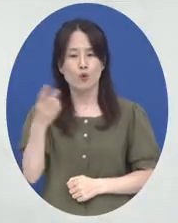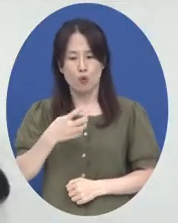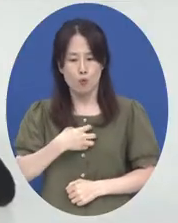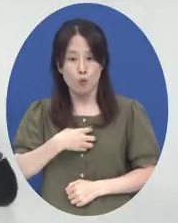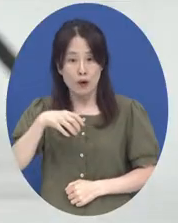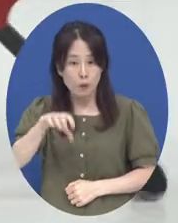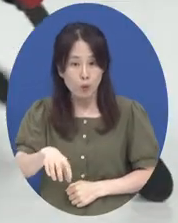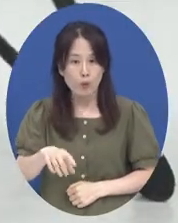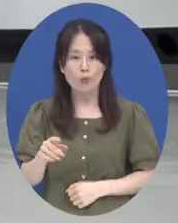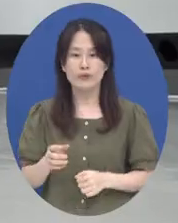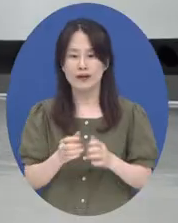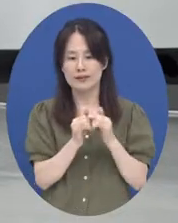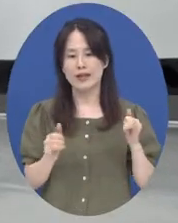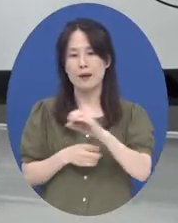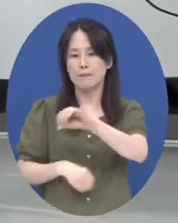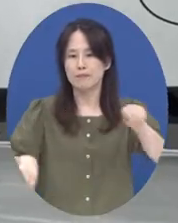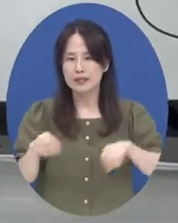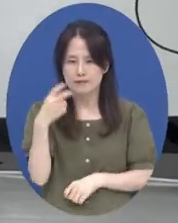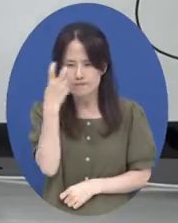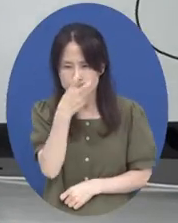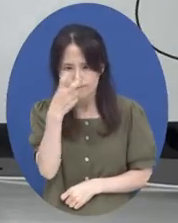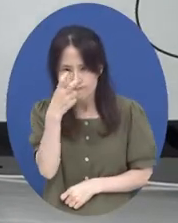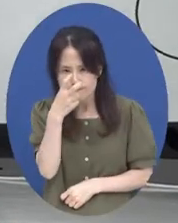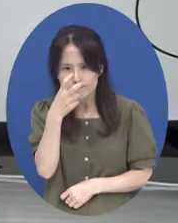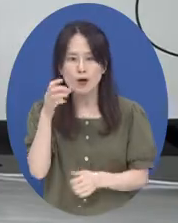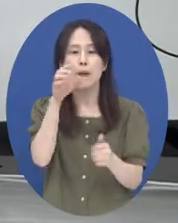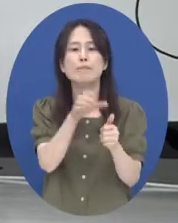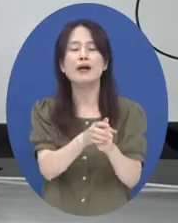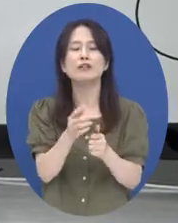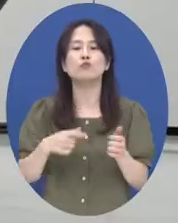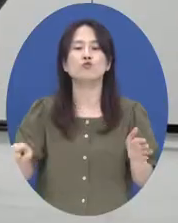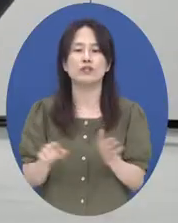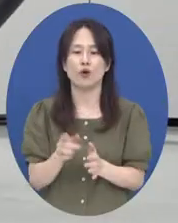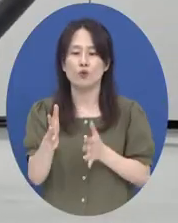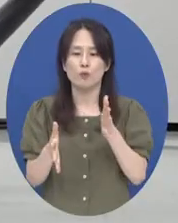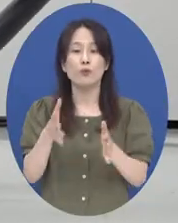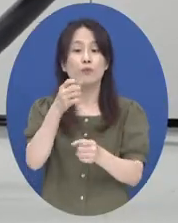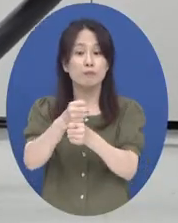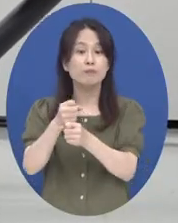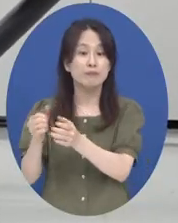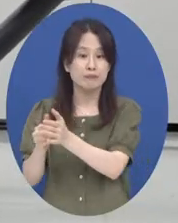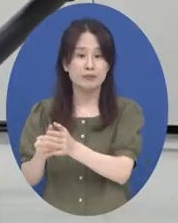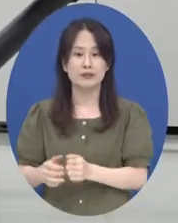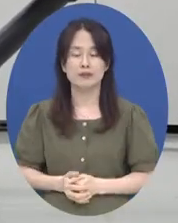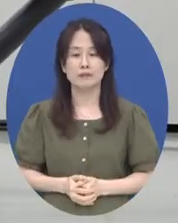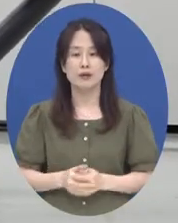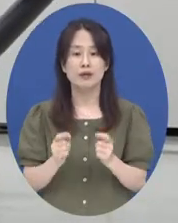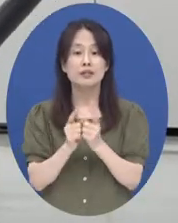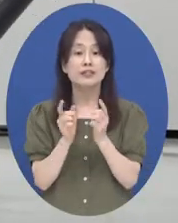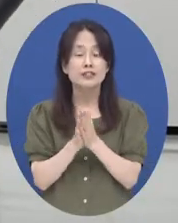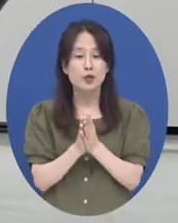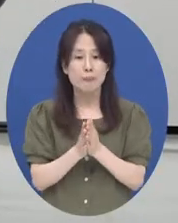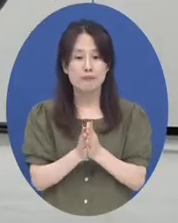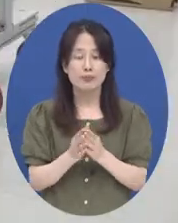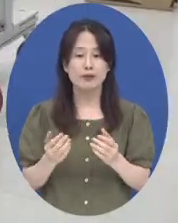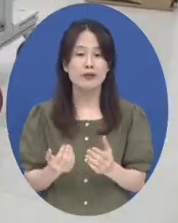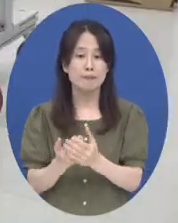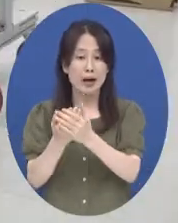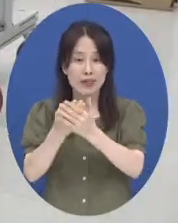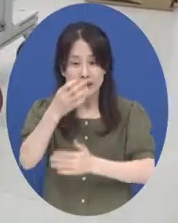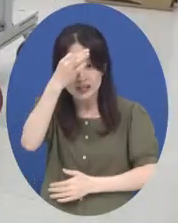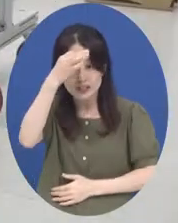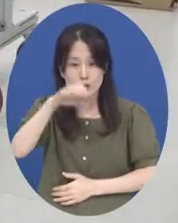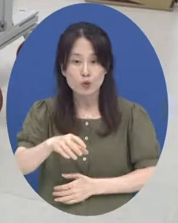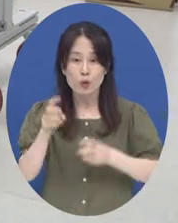장소에서 사람 대신 순찰을 하고 점검할 수 있도록 만들어졌습니다. 직접 개발한 기술을 바탕으로 창업한 이